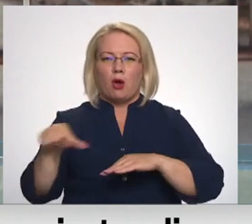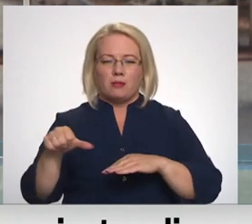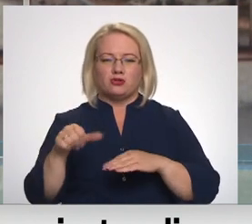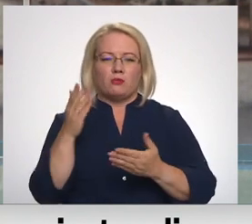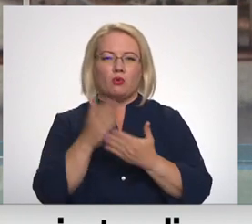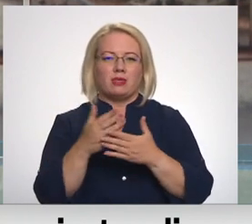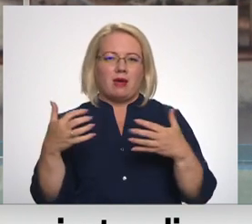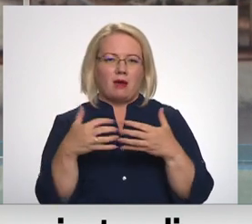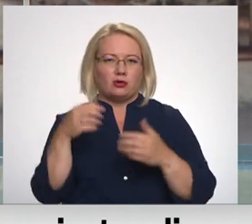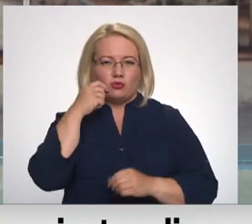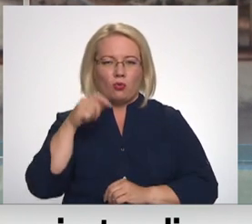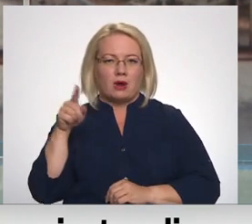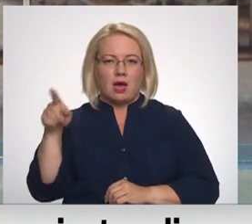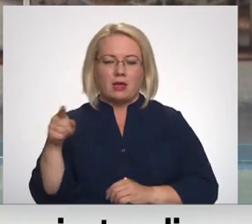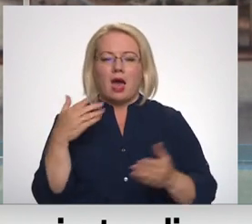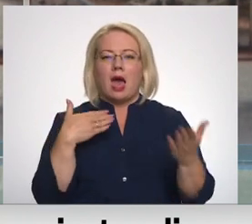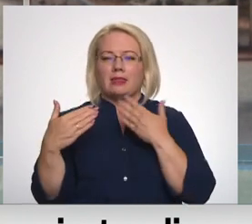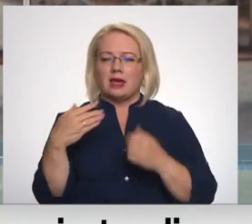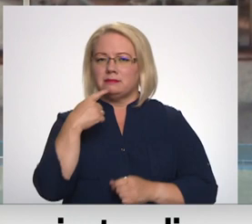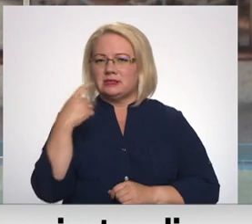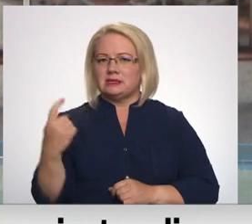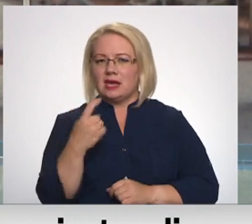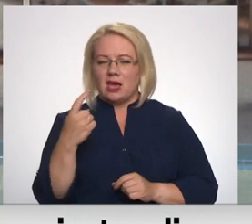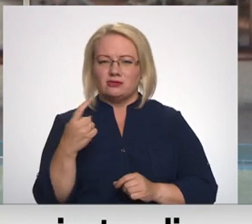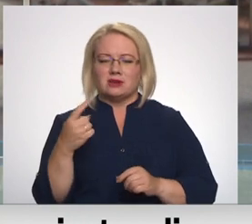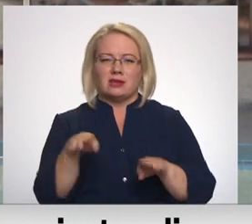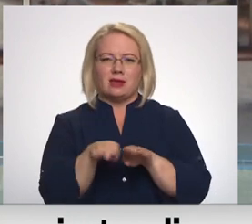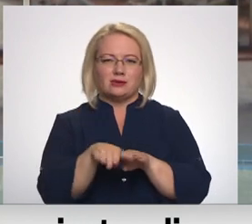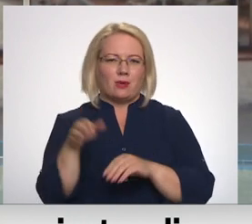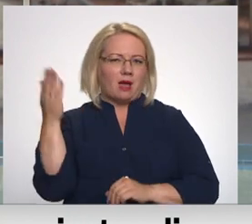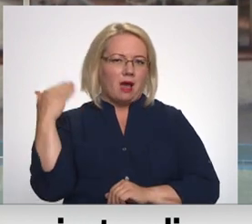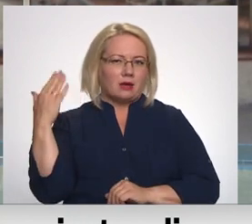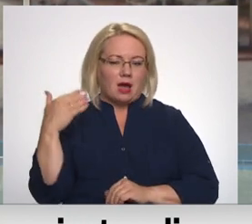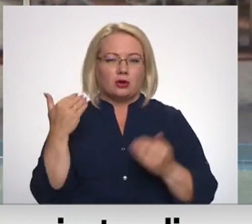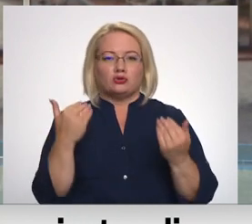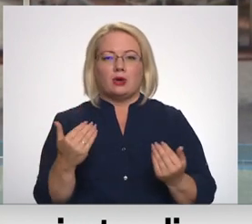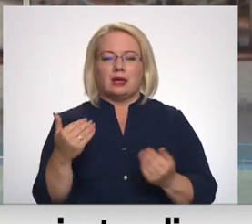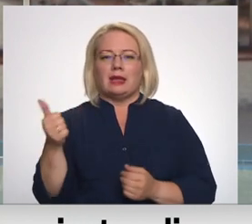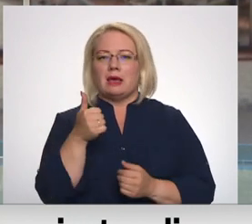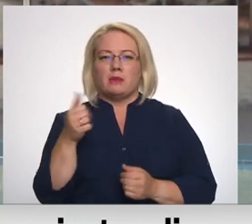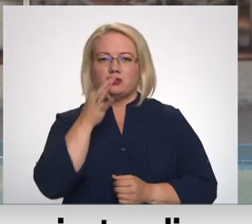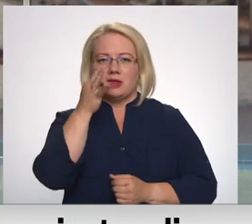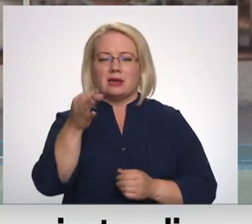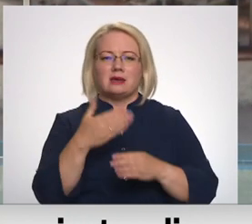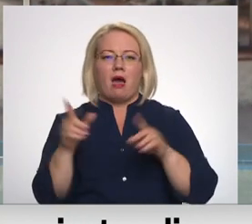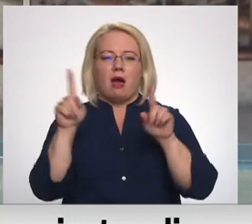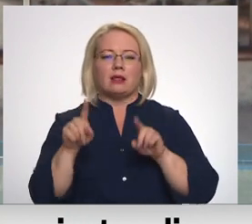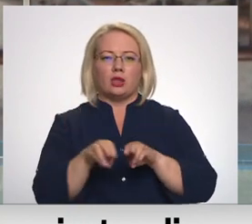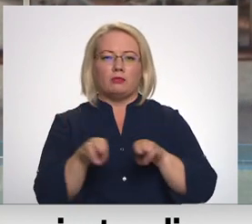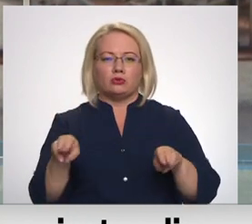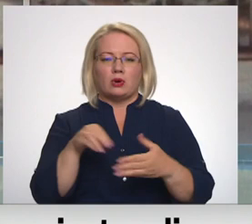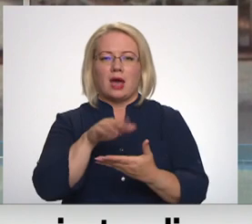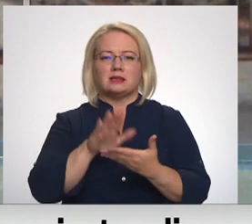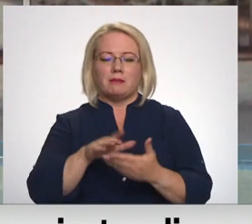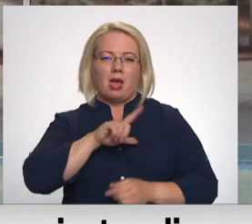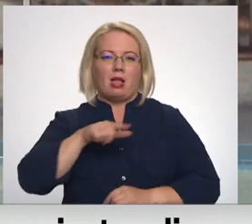Ukrainā, attiecības ir tik ciešas kā jebkad agrāk. To šodien īpaši uzsvēra ārlietu ministrijā, kurā dzīmēja Latvijas